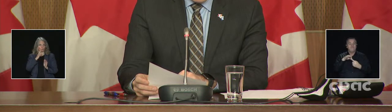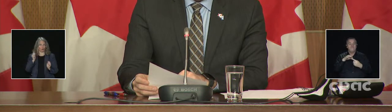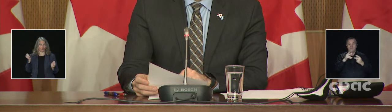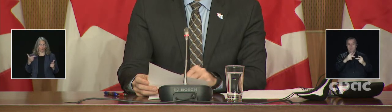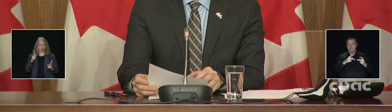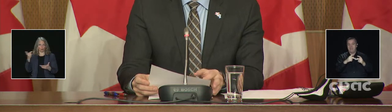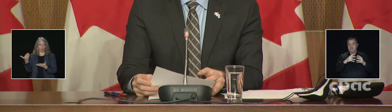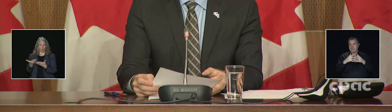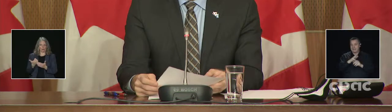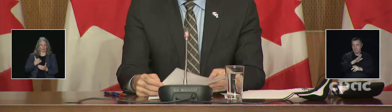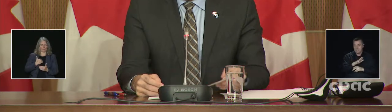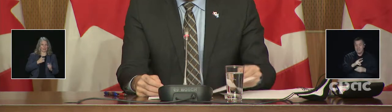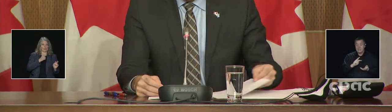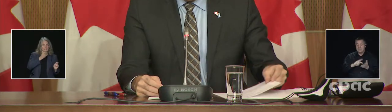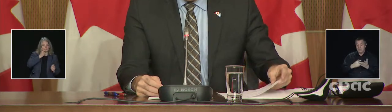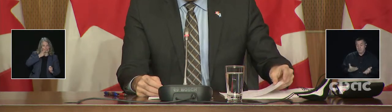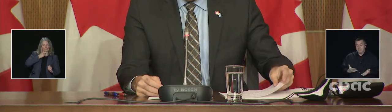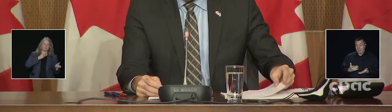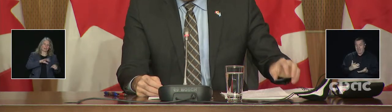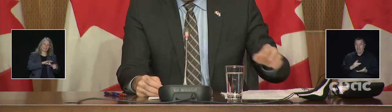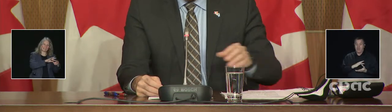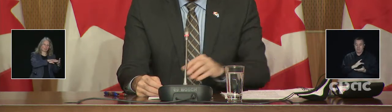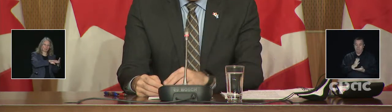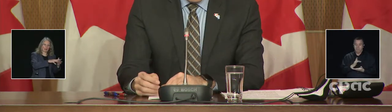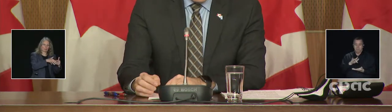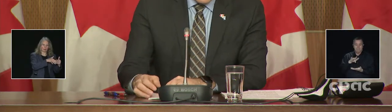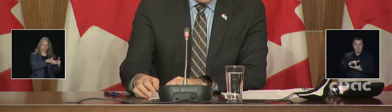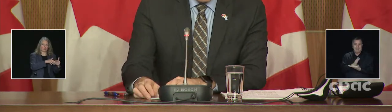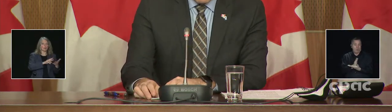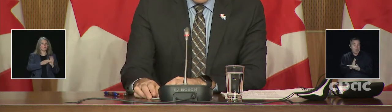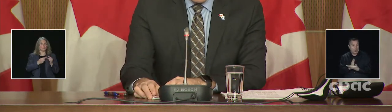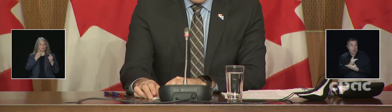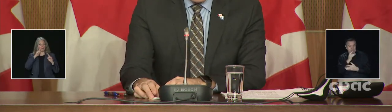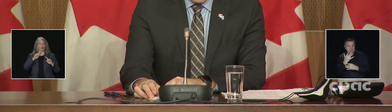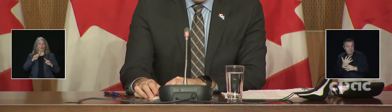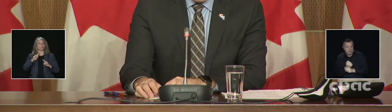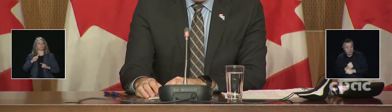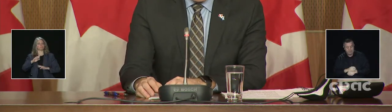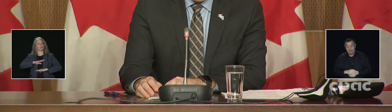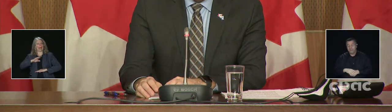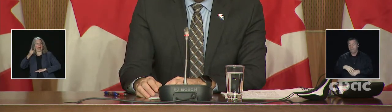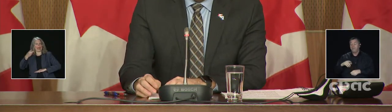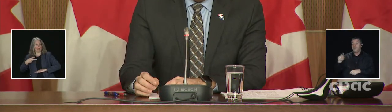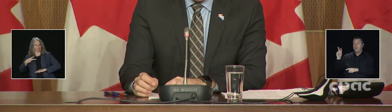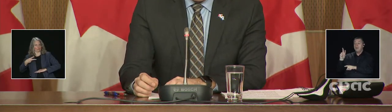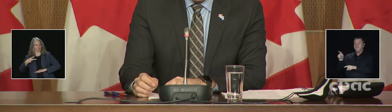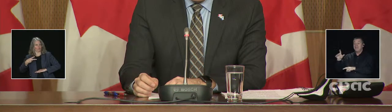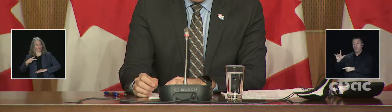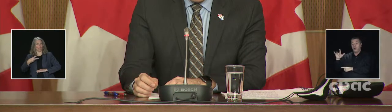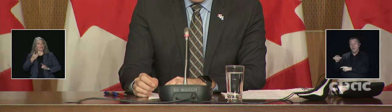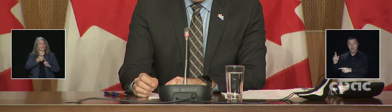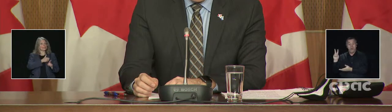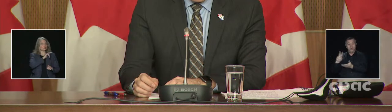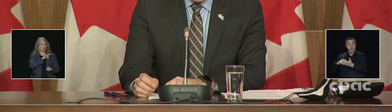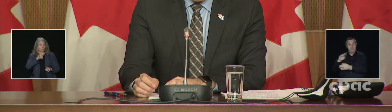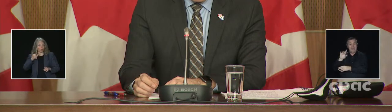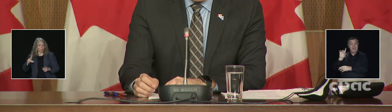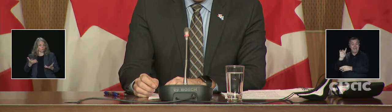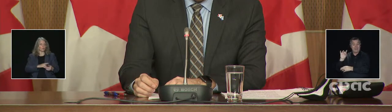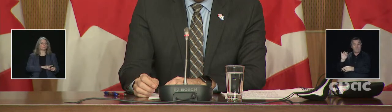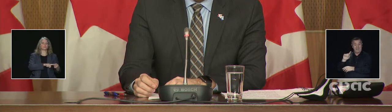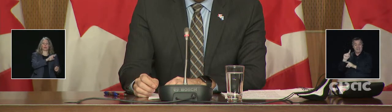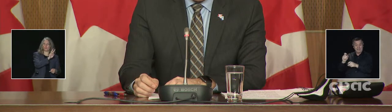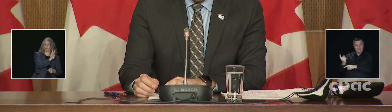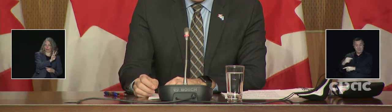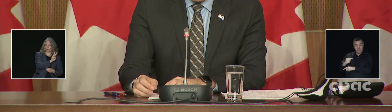États-Unis. Nous en sommes donc à mi-chemin. À l'aéroport international de Vancouver, nous sommes passés de 2 080 tests par